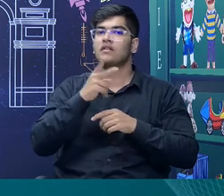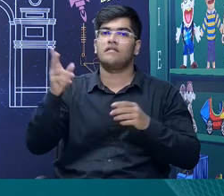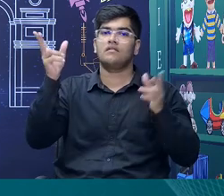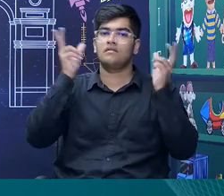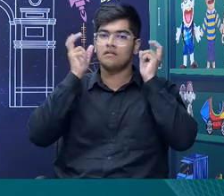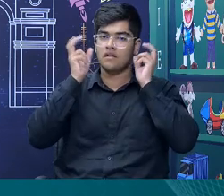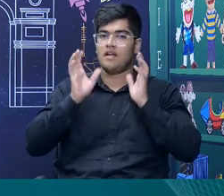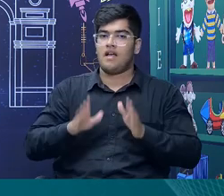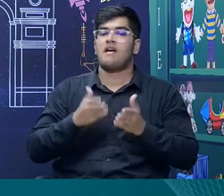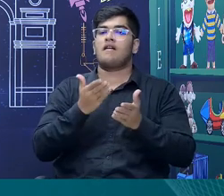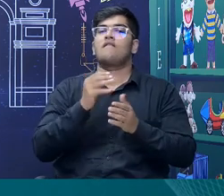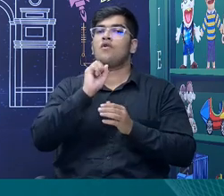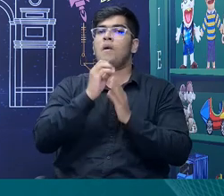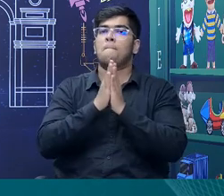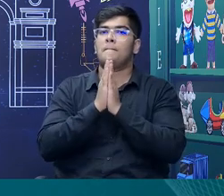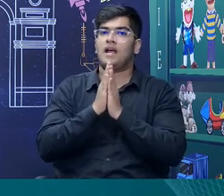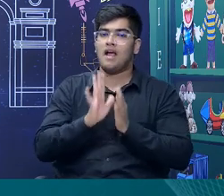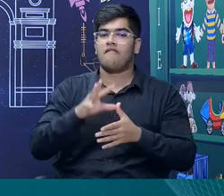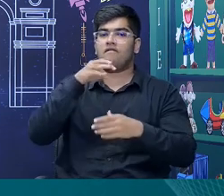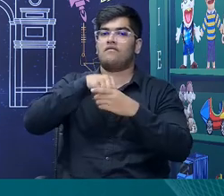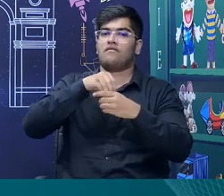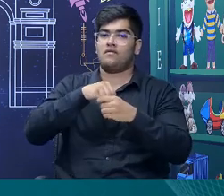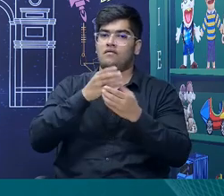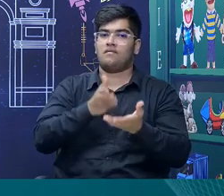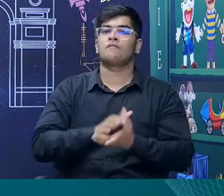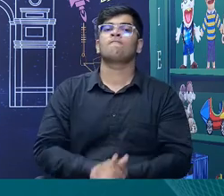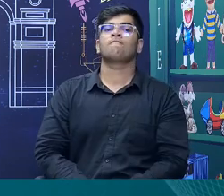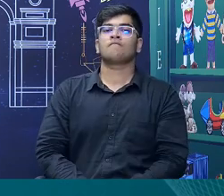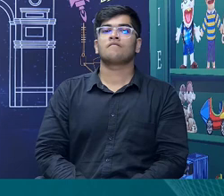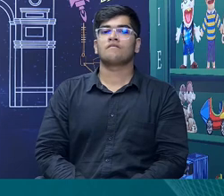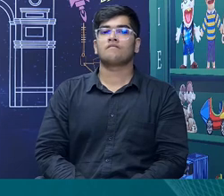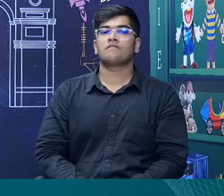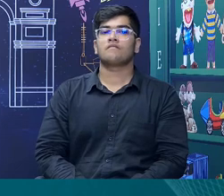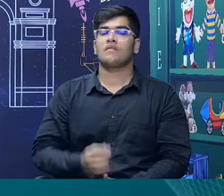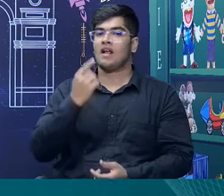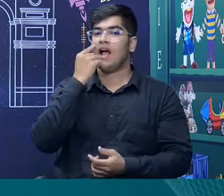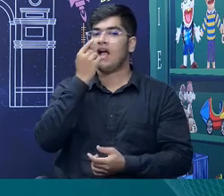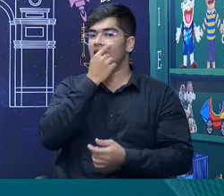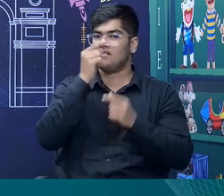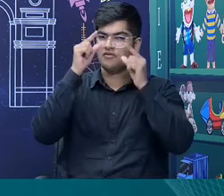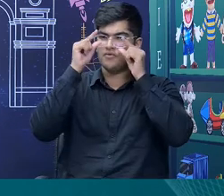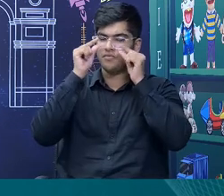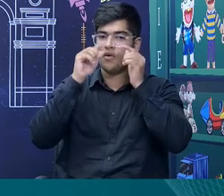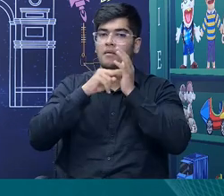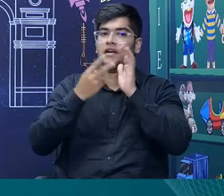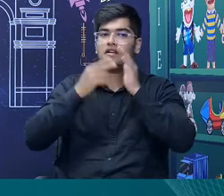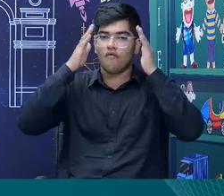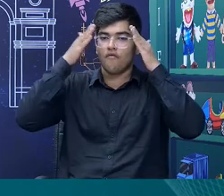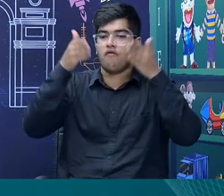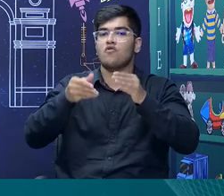सबकी प्रेयर्स हैं उनको फुलफिल करते हैं छोटी आंखें यानी की कंसंट्रेशन